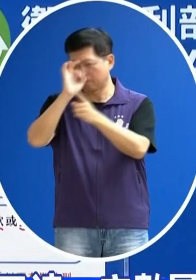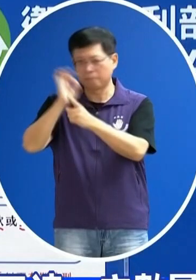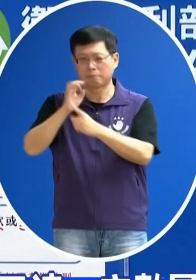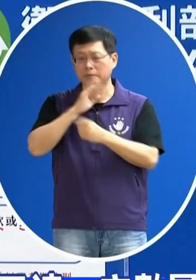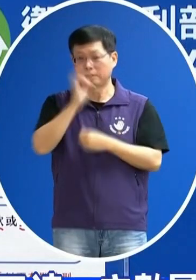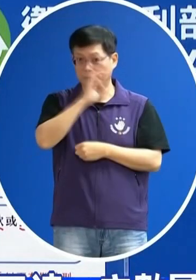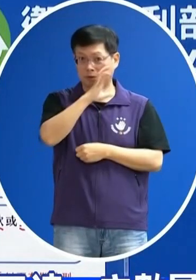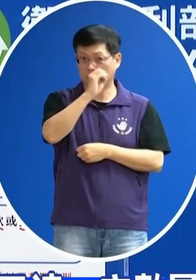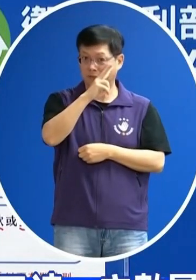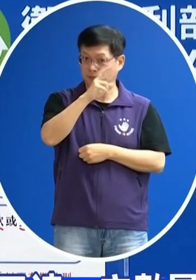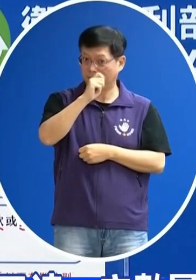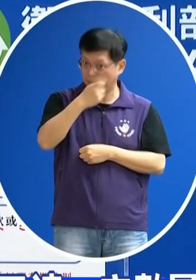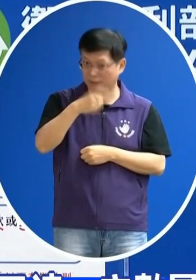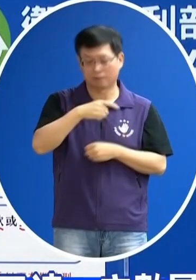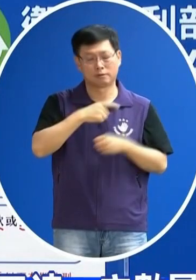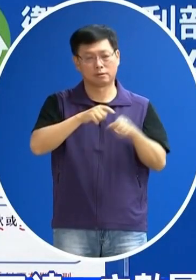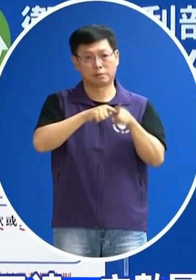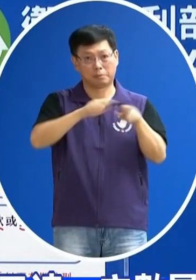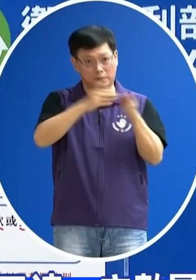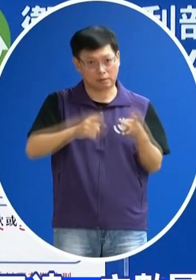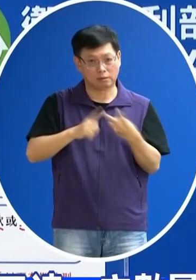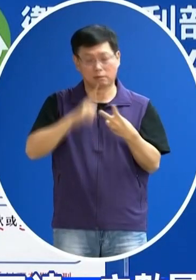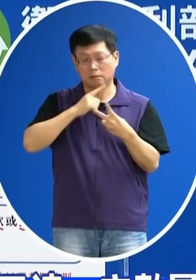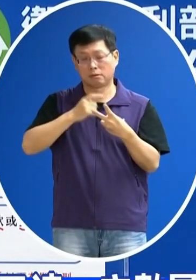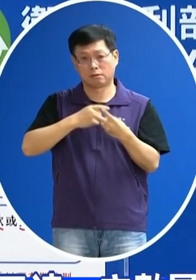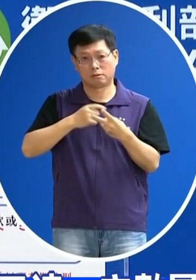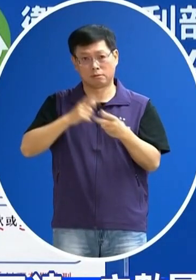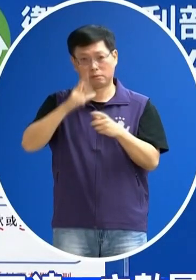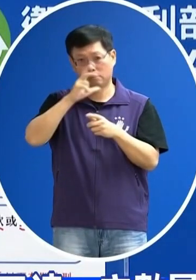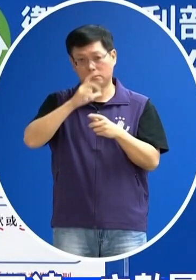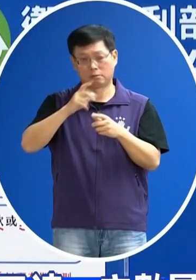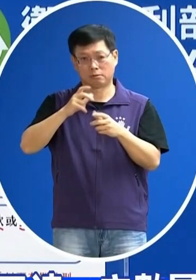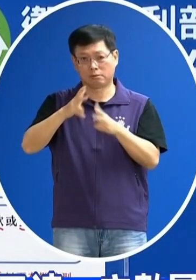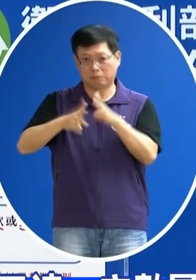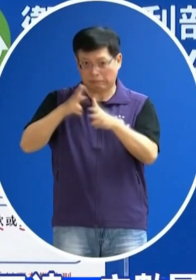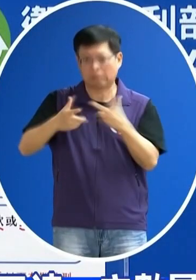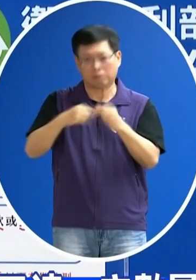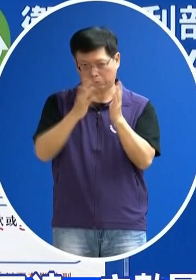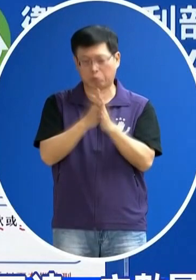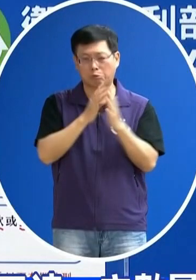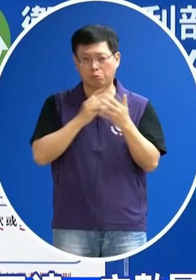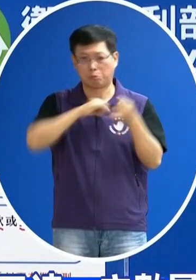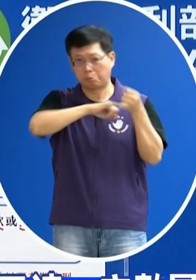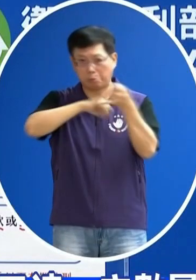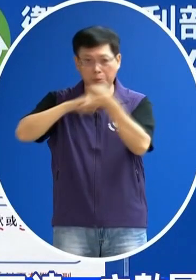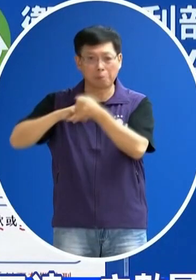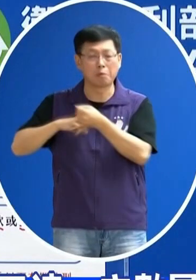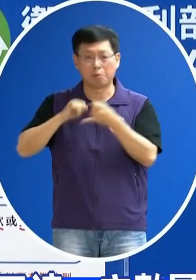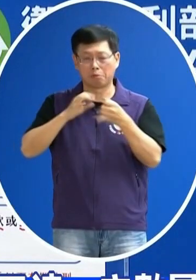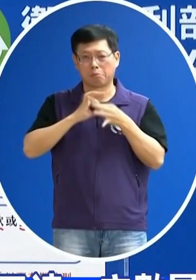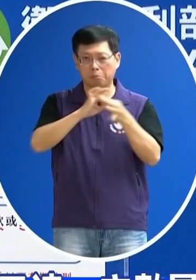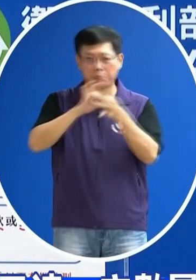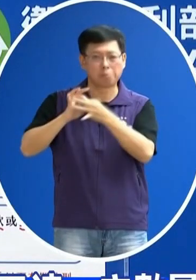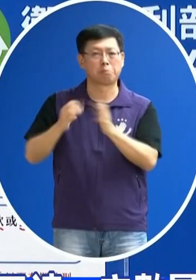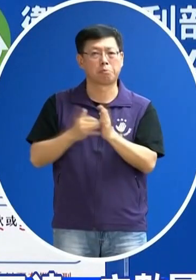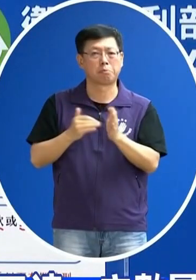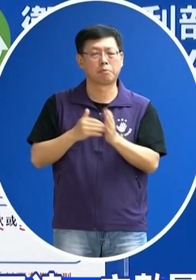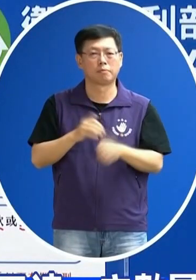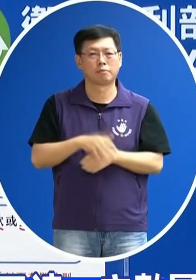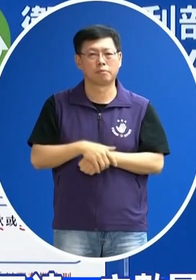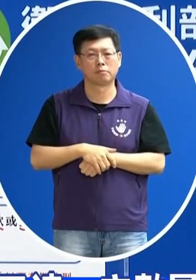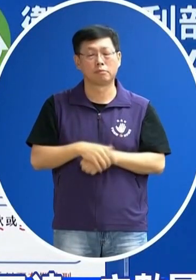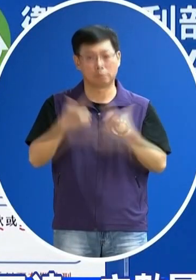跟 COVAX 的平台，还有各家的厂商，那也都有订这个联系，那也